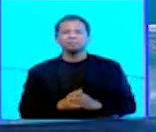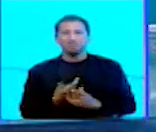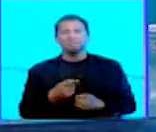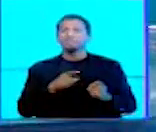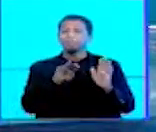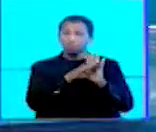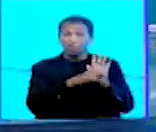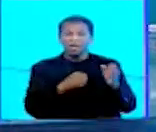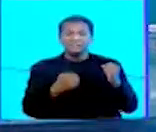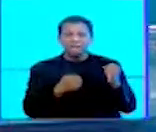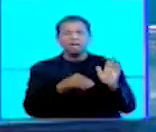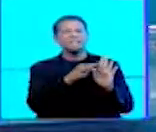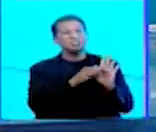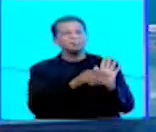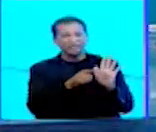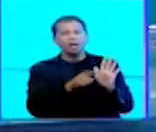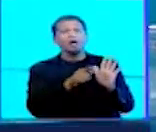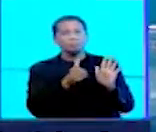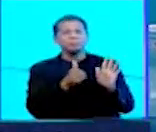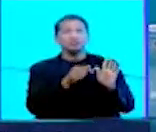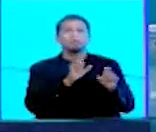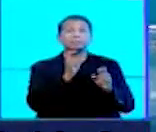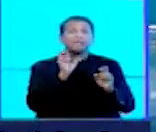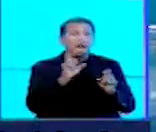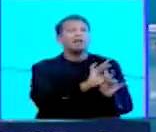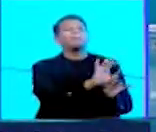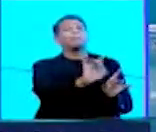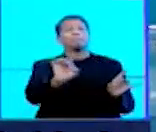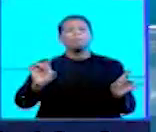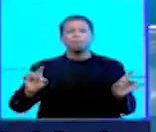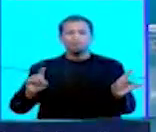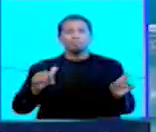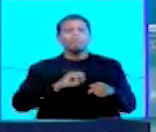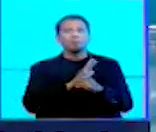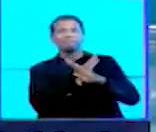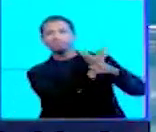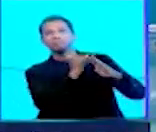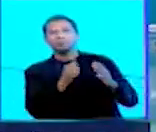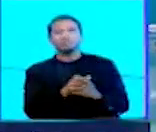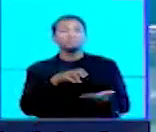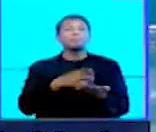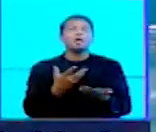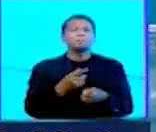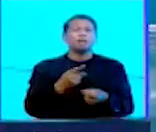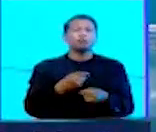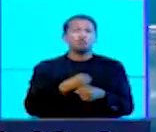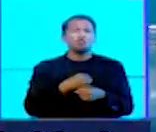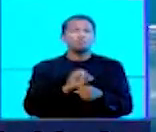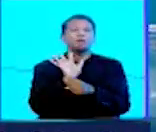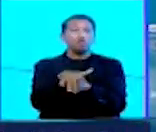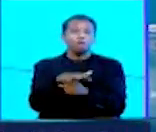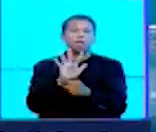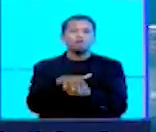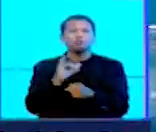Penegakan disiplin protokol kesehatan dapat dilakukan dengan berbagai cara untuk menekan penularan COVID-19. Di Bantul, Yogyakarta,